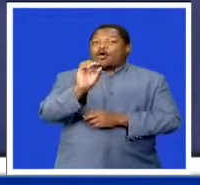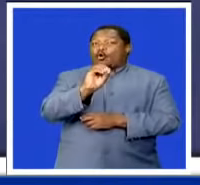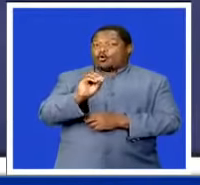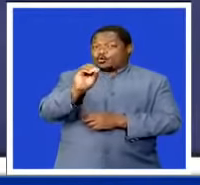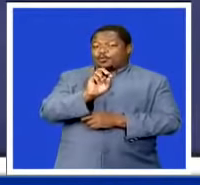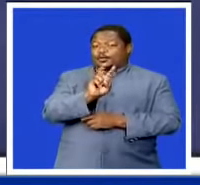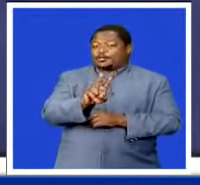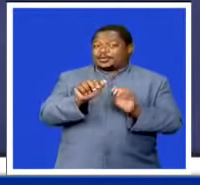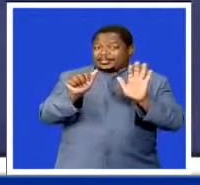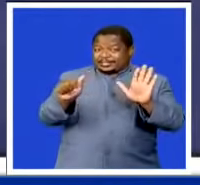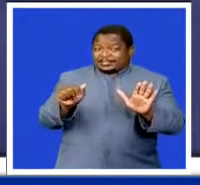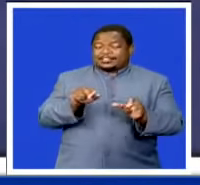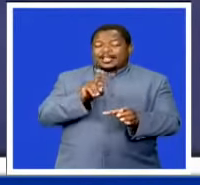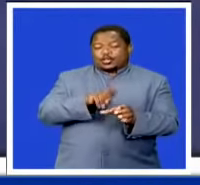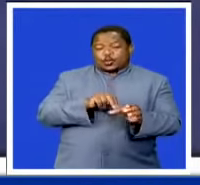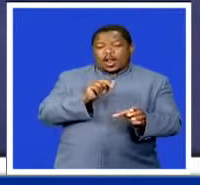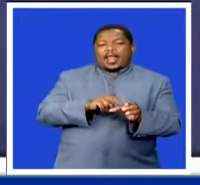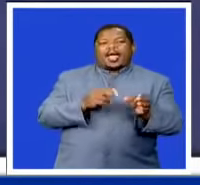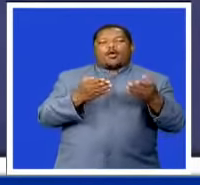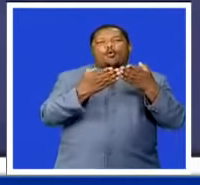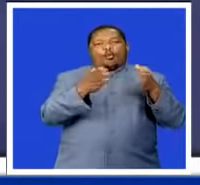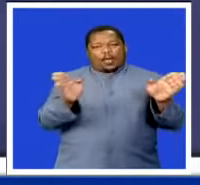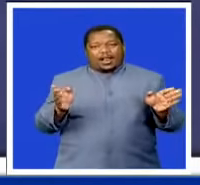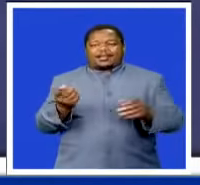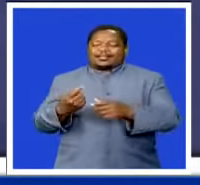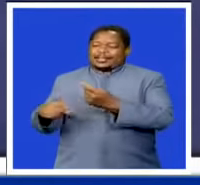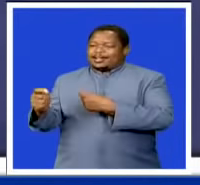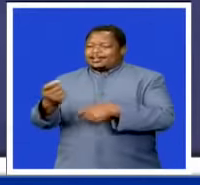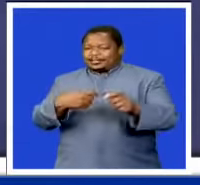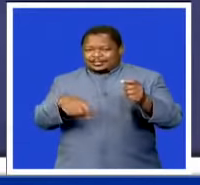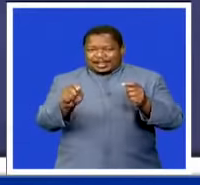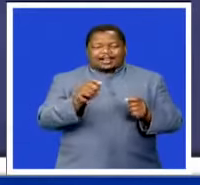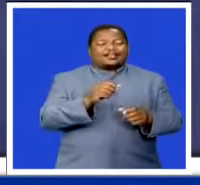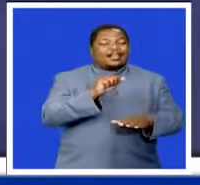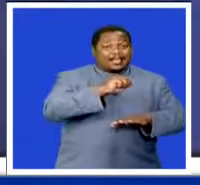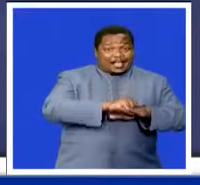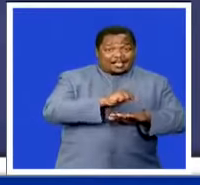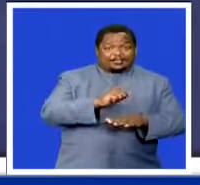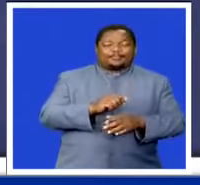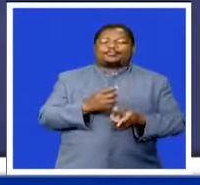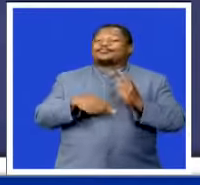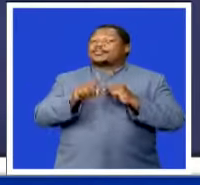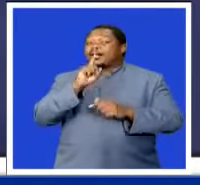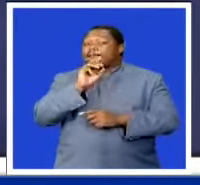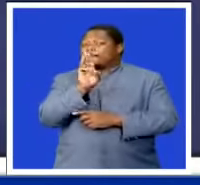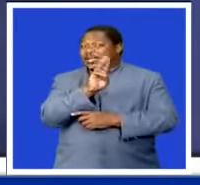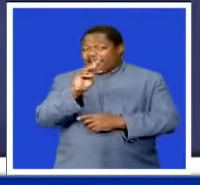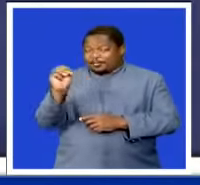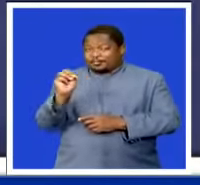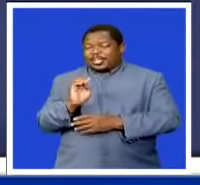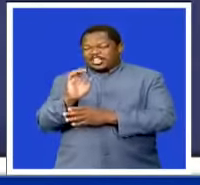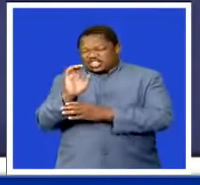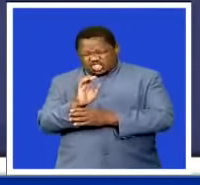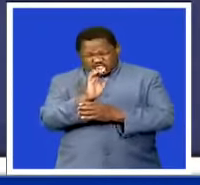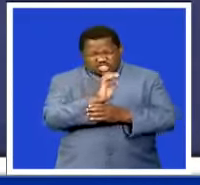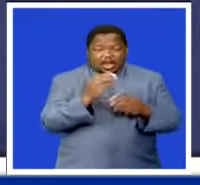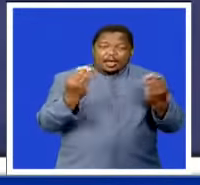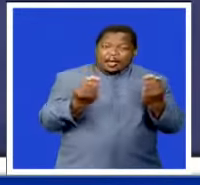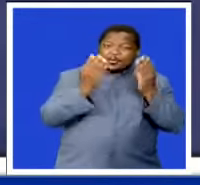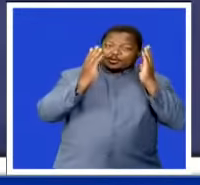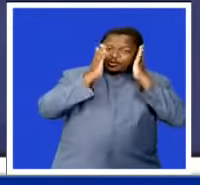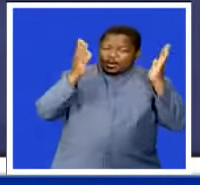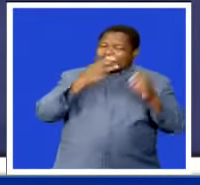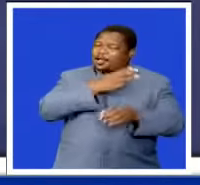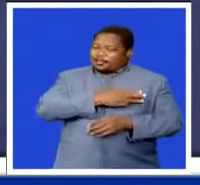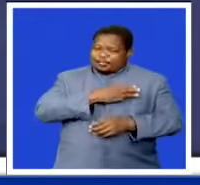mhlaka 26 kule nyanga. Kodwa wacela eMaswati ukuthi angabunathi budlapha tshwala anathisane